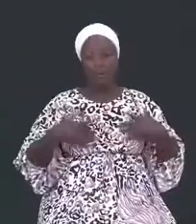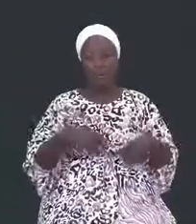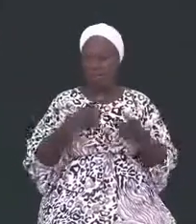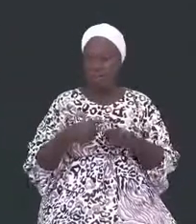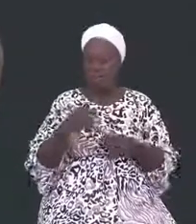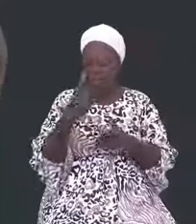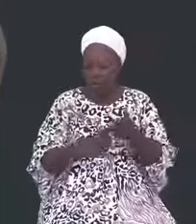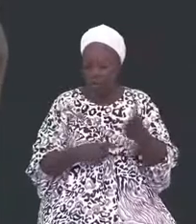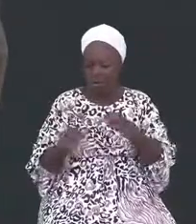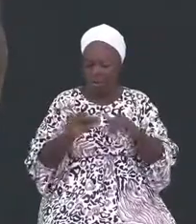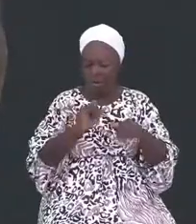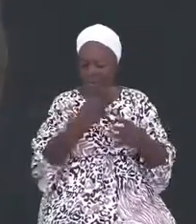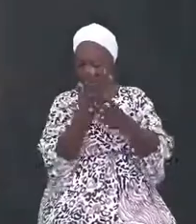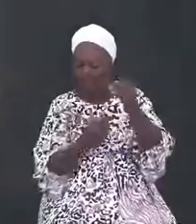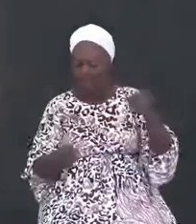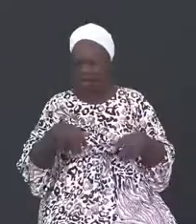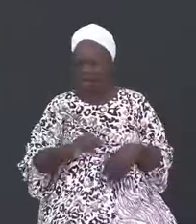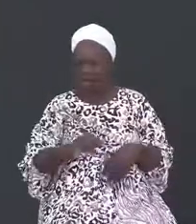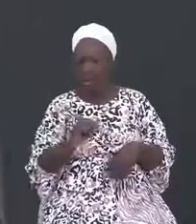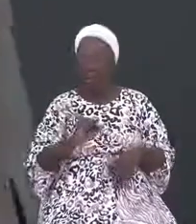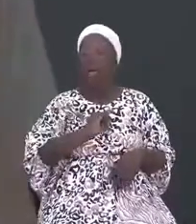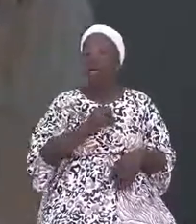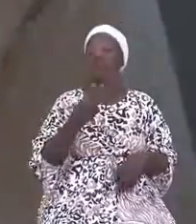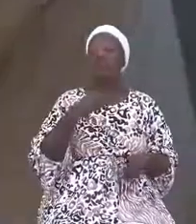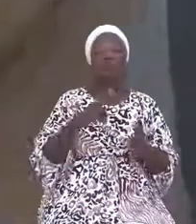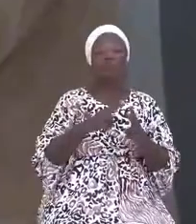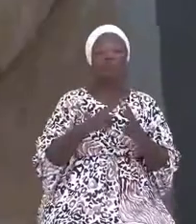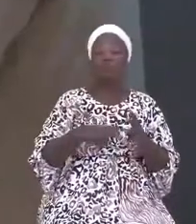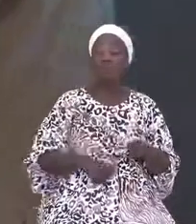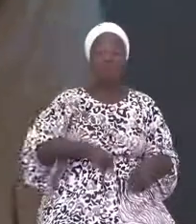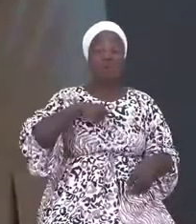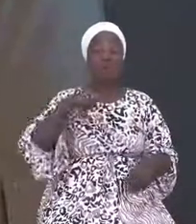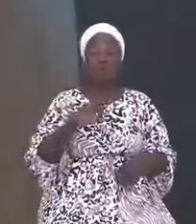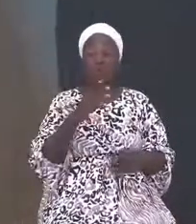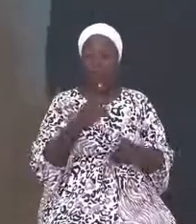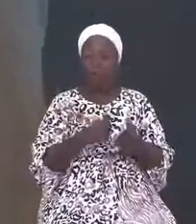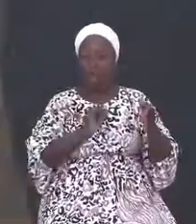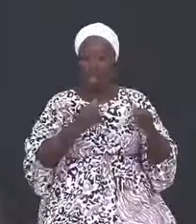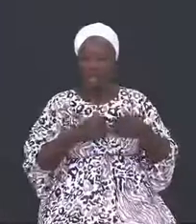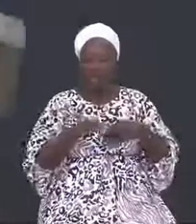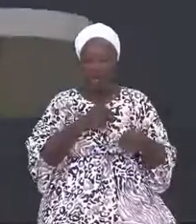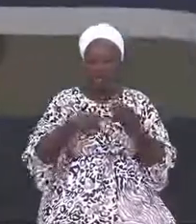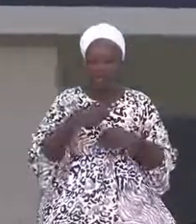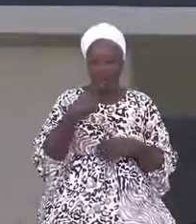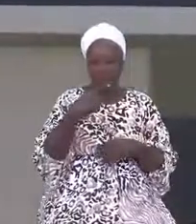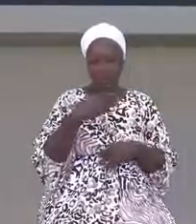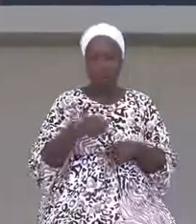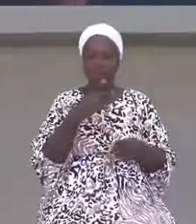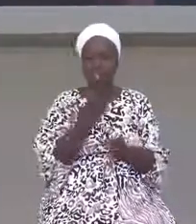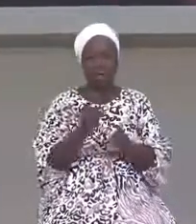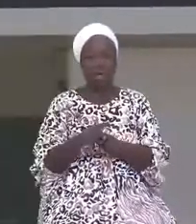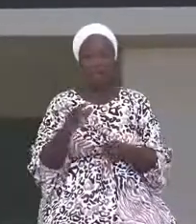encore? Et il était si gonflé de ce qu'il avait fait, de qui il était, comme plusieurs d'entre